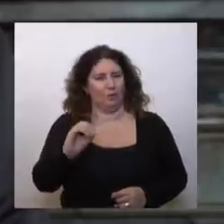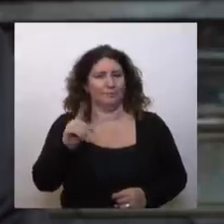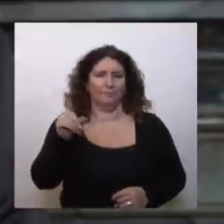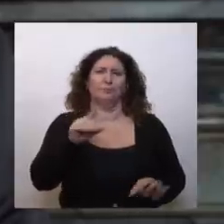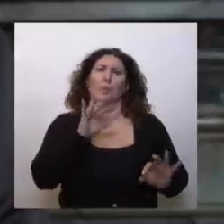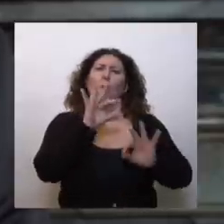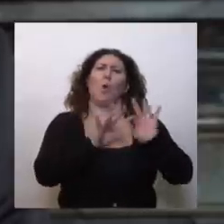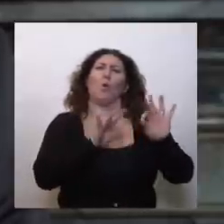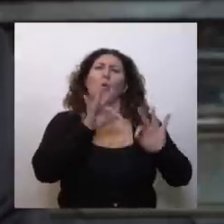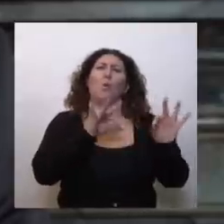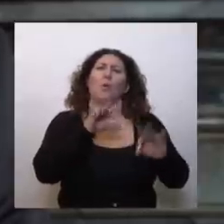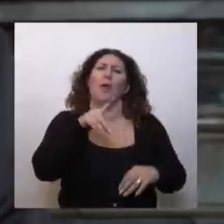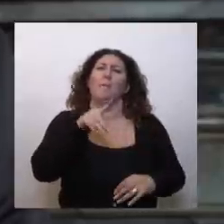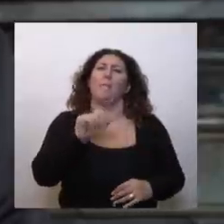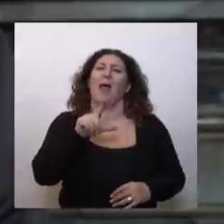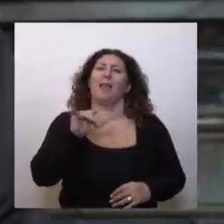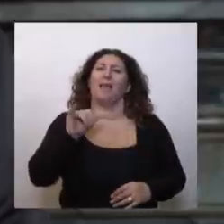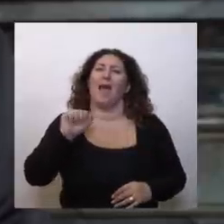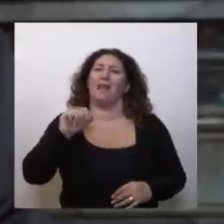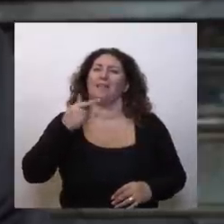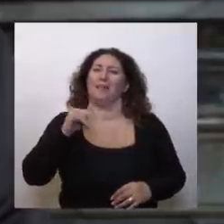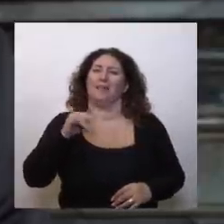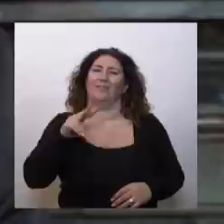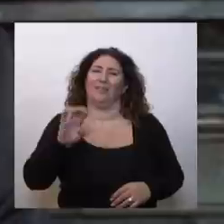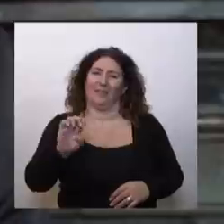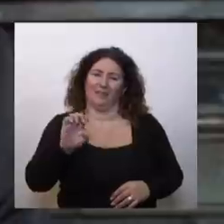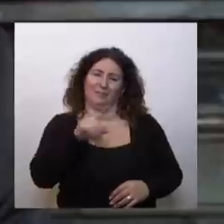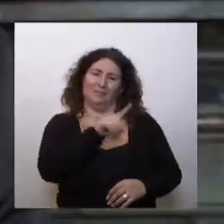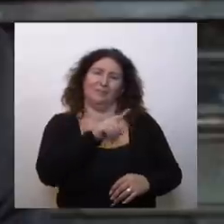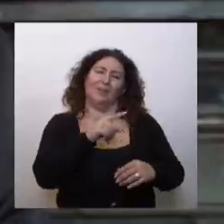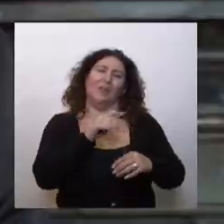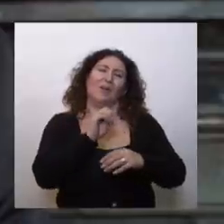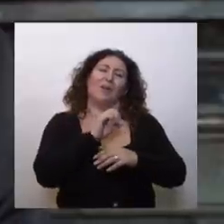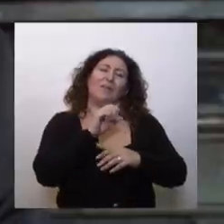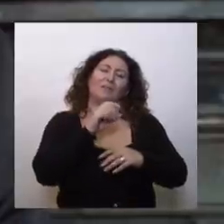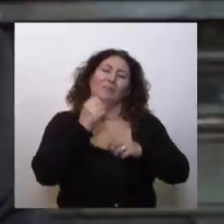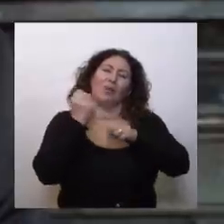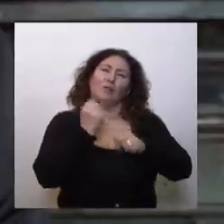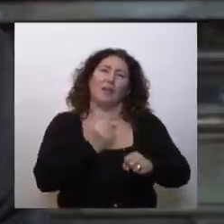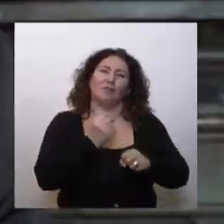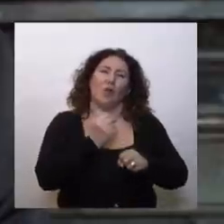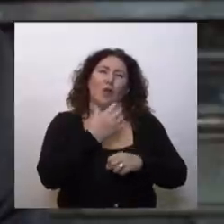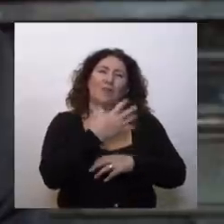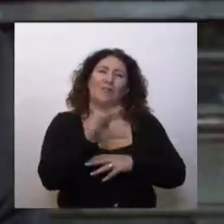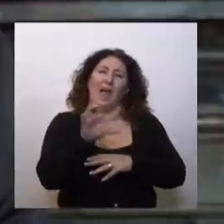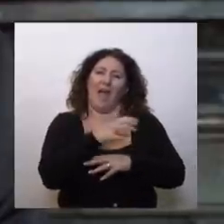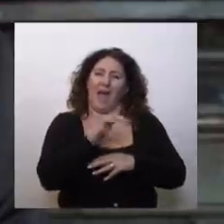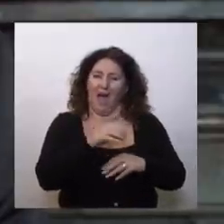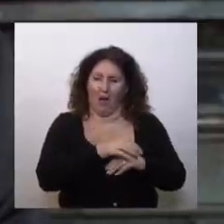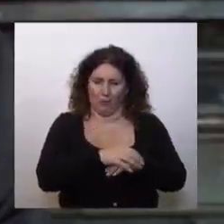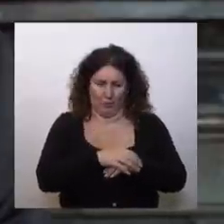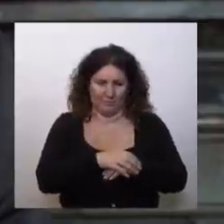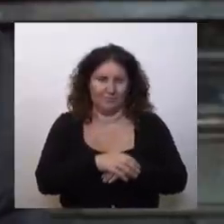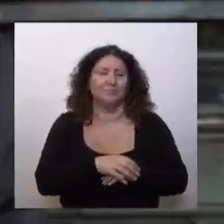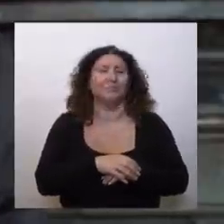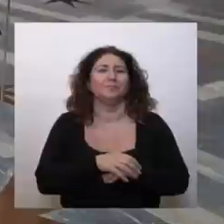la Fondazione Faro e Humanitas Gradenigo. Dottor Ferdinando, grazie per la tua